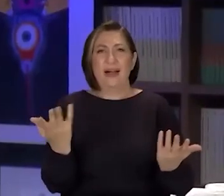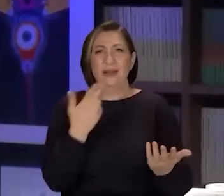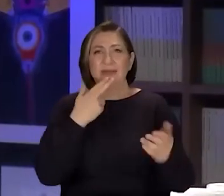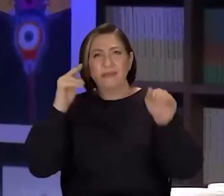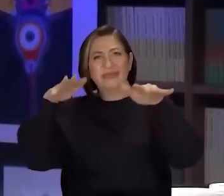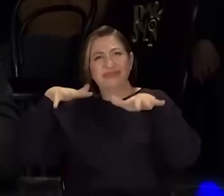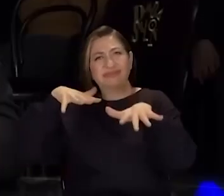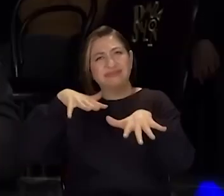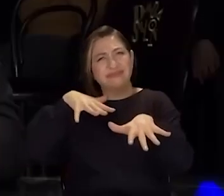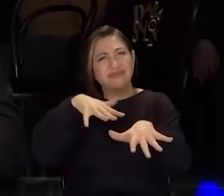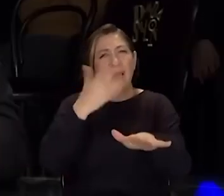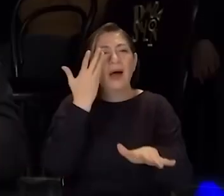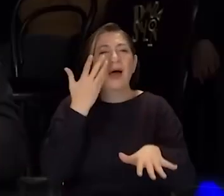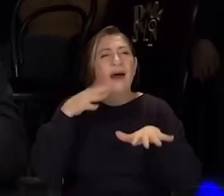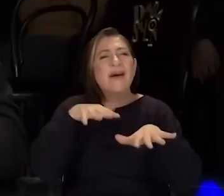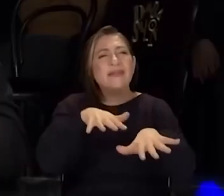kızlar sizi